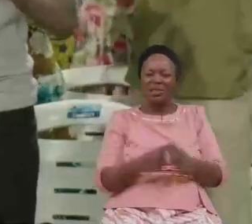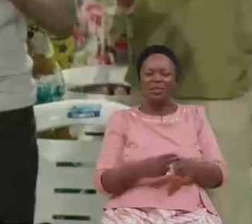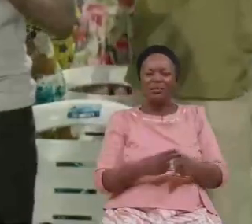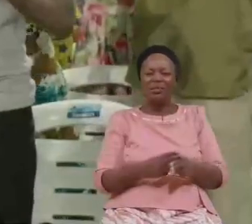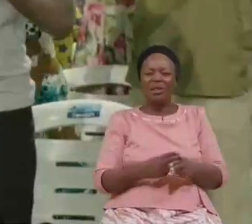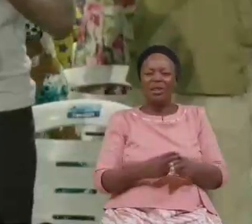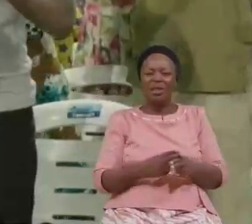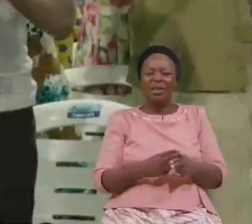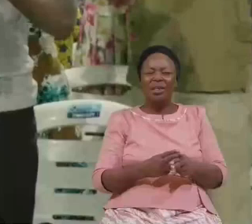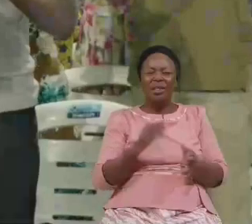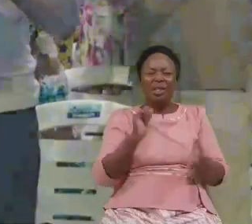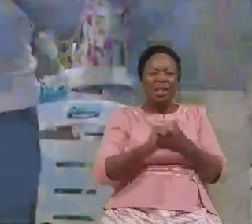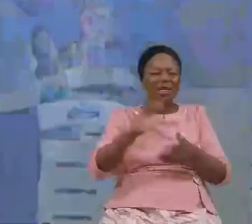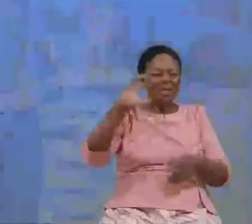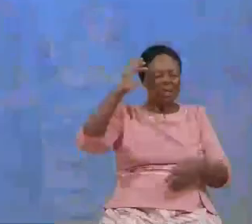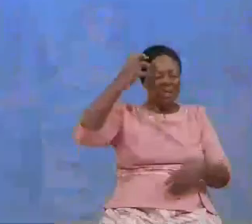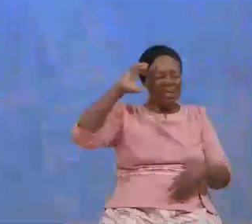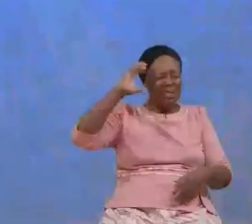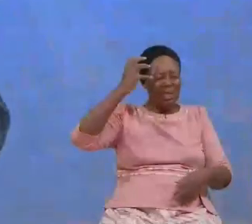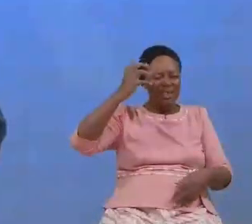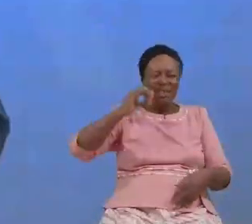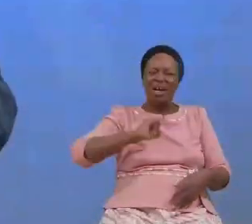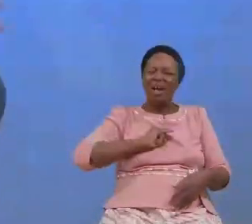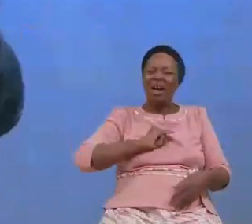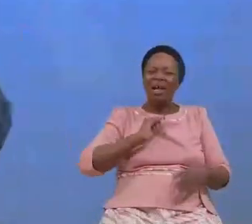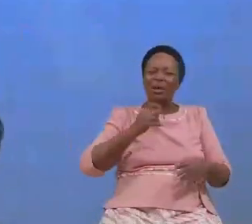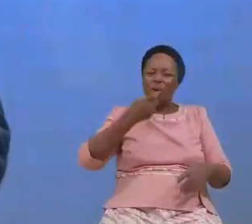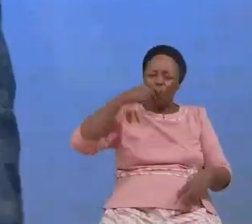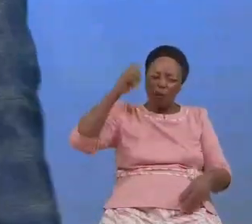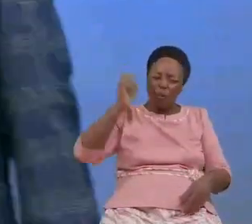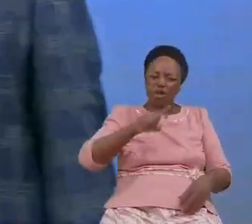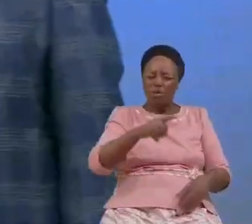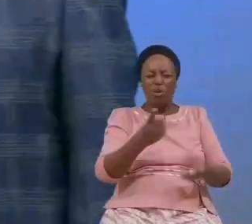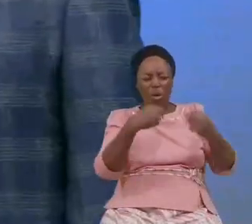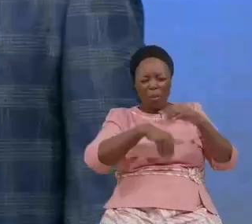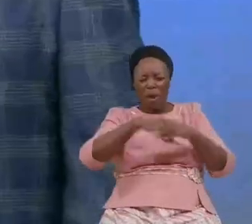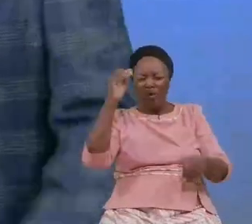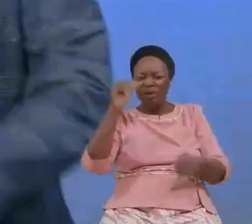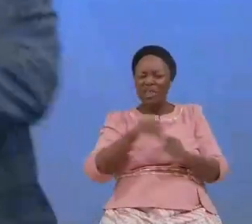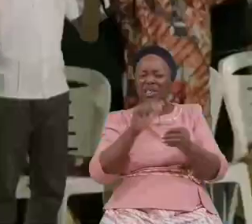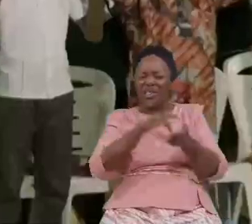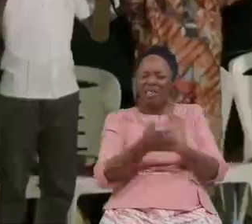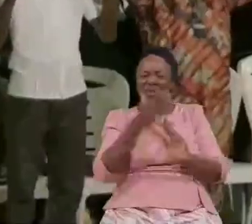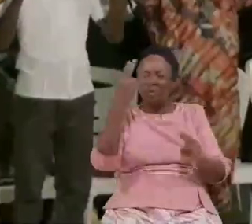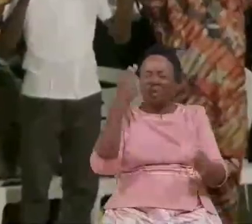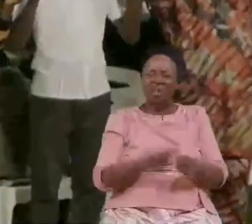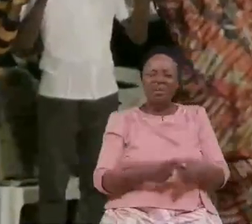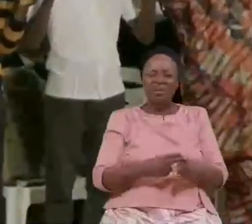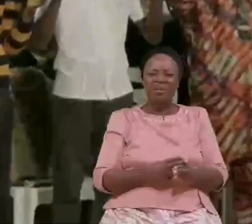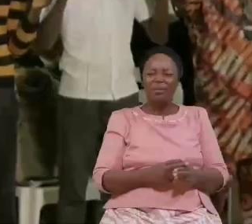cette insanité je te commande sors au nom de Jésus